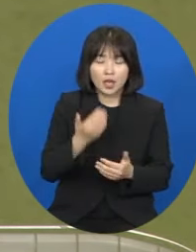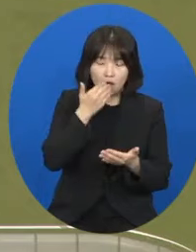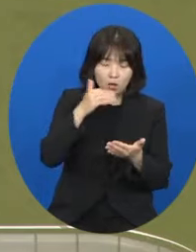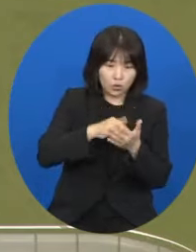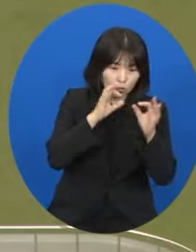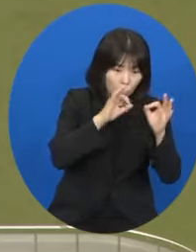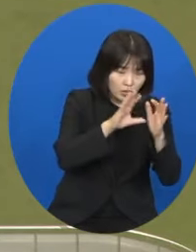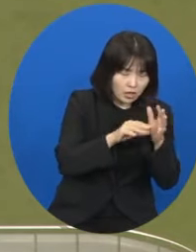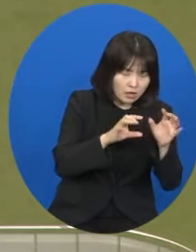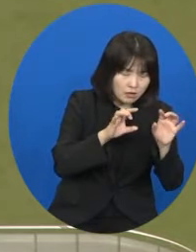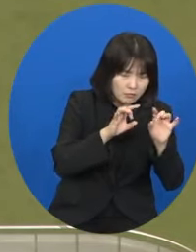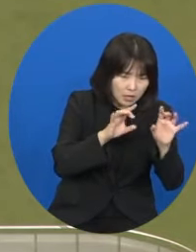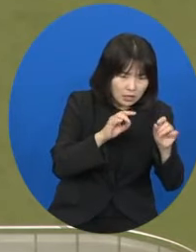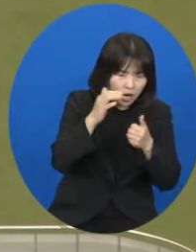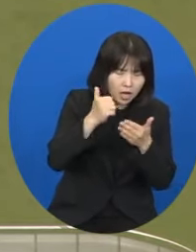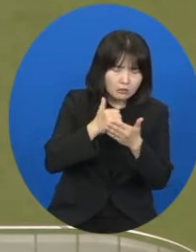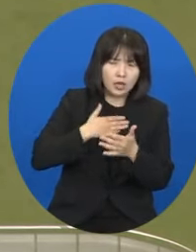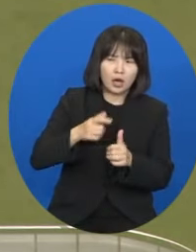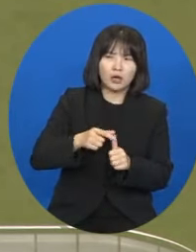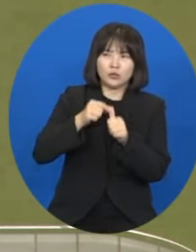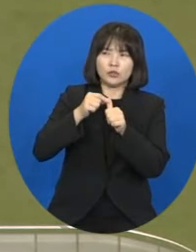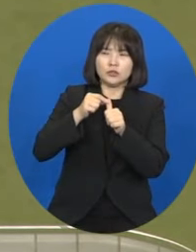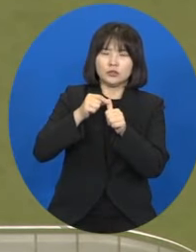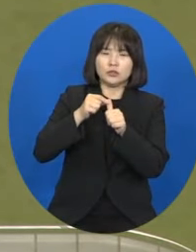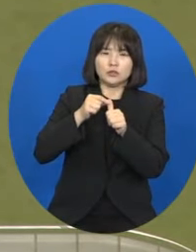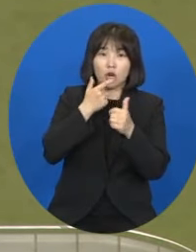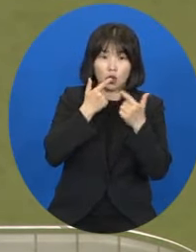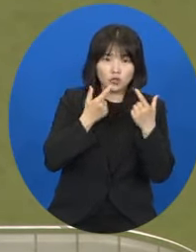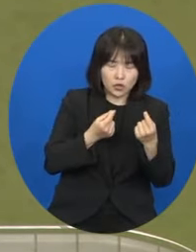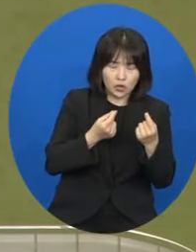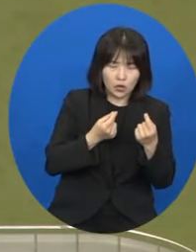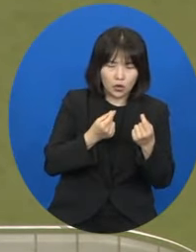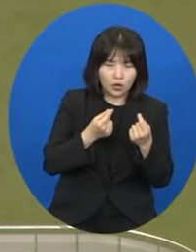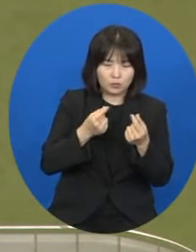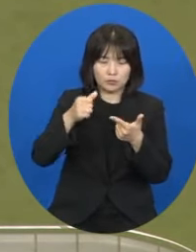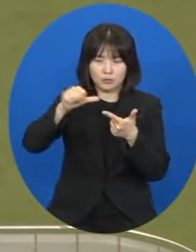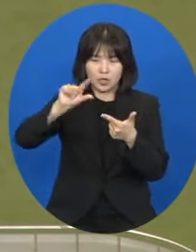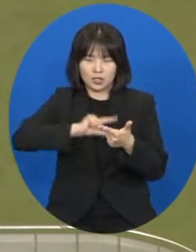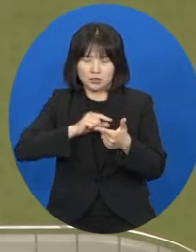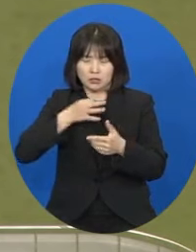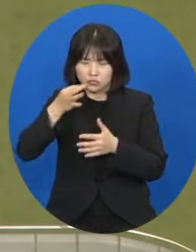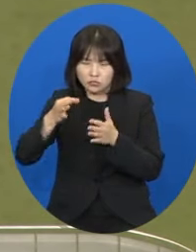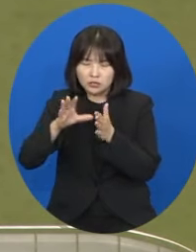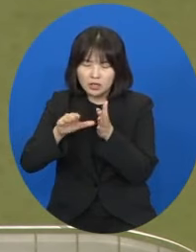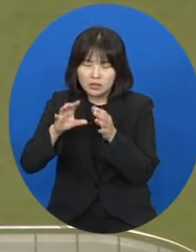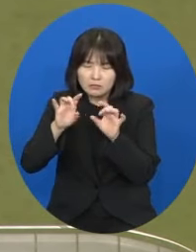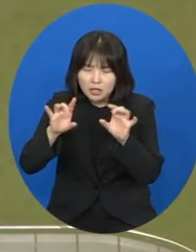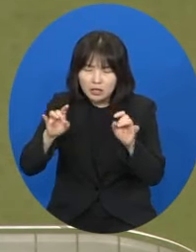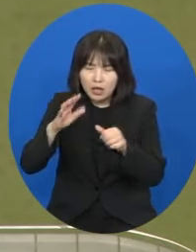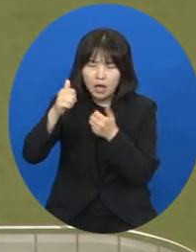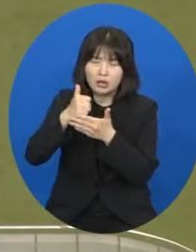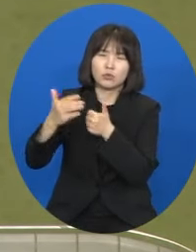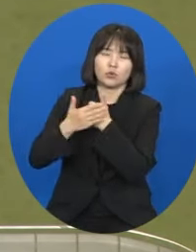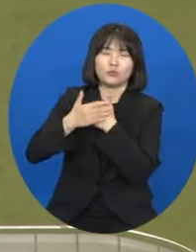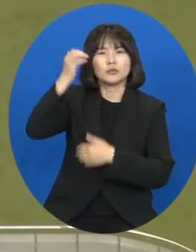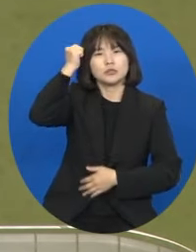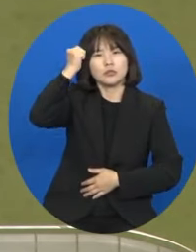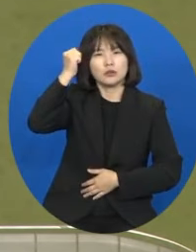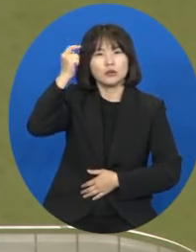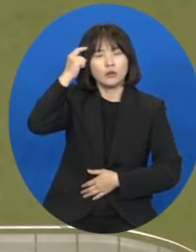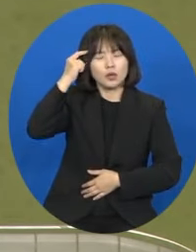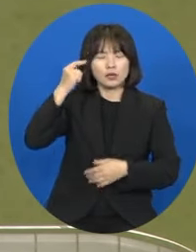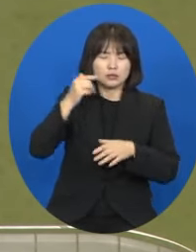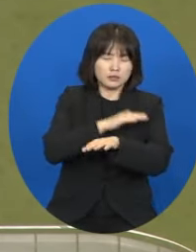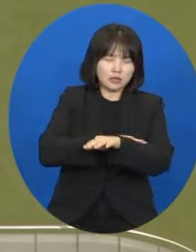하나님 건져주셨지, 이름을 부를 때마다 아 하나님 나의 도움이시지 잊어버리지 않기 위하여. 왜? 우리는 너무 잘 잊어버리니까.